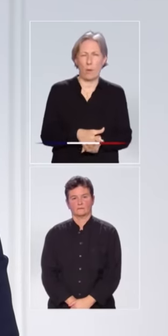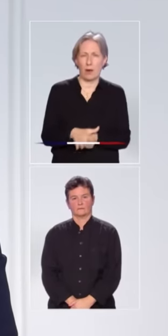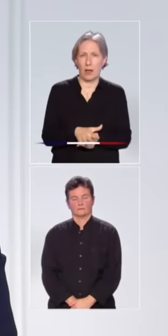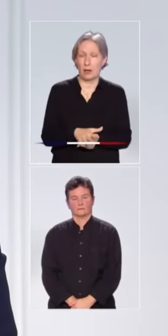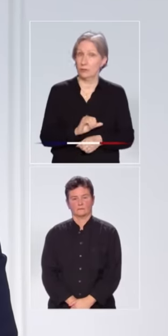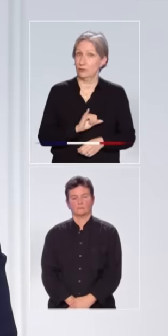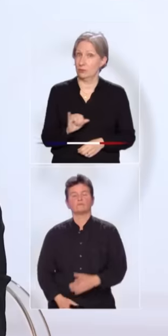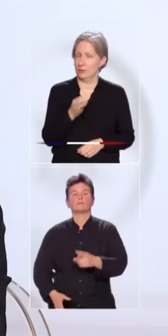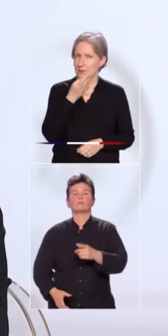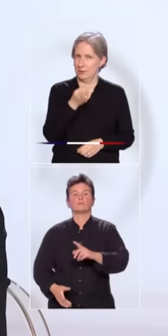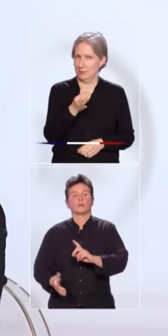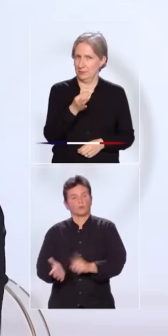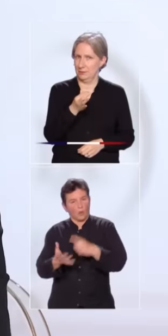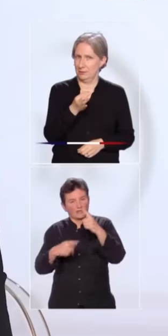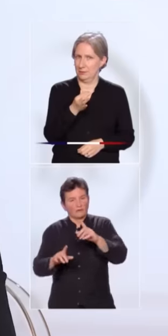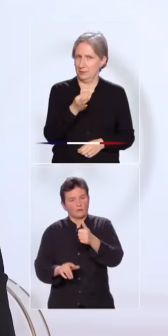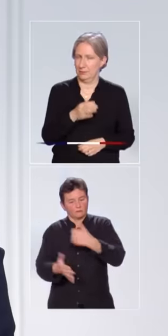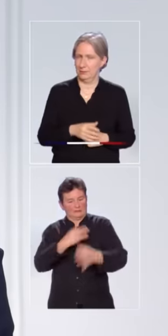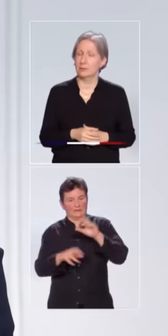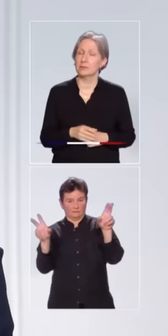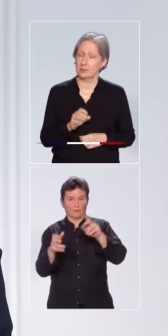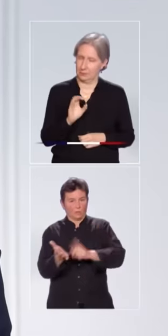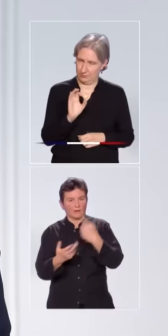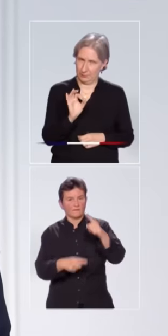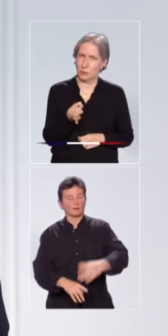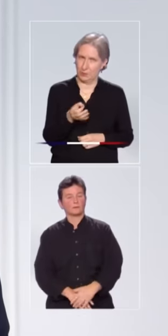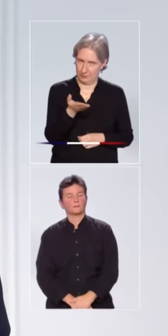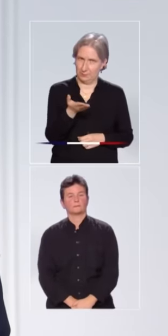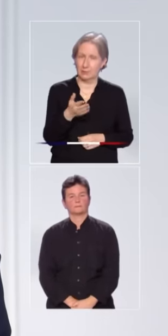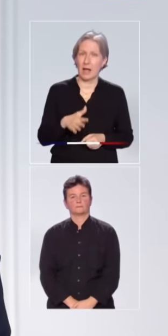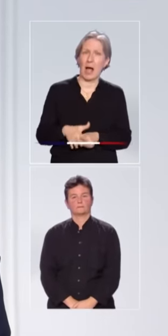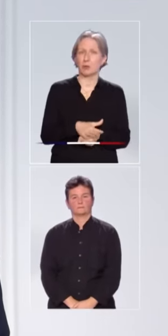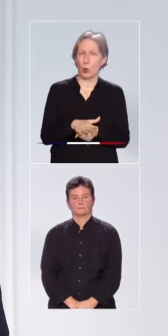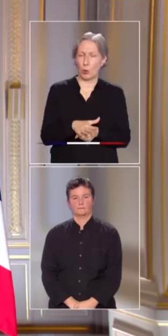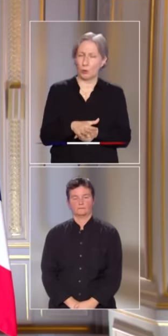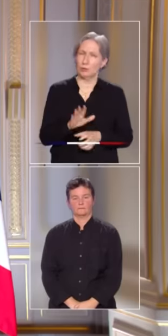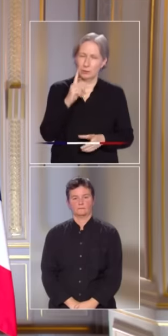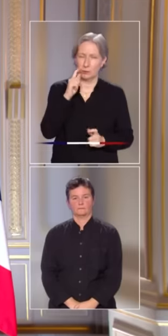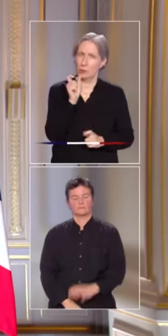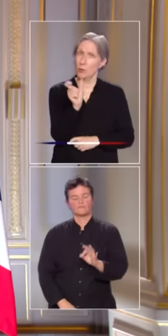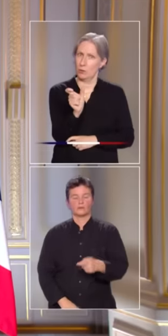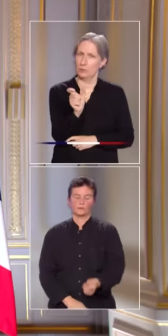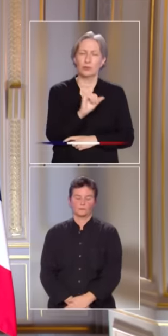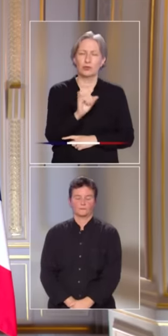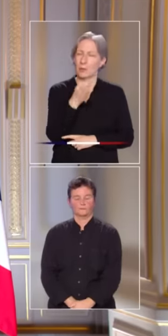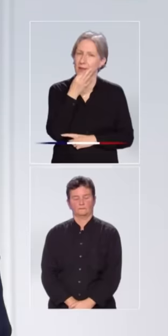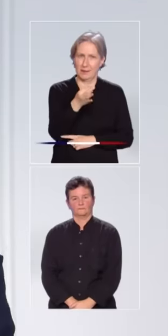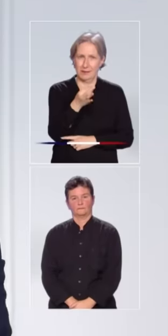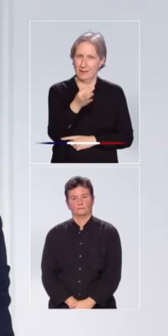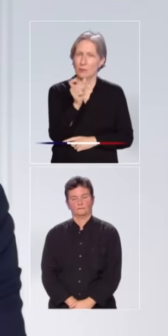La France le droit de se défendre, oui, c'est ce que vous aviez dit. Ouais. C'est exact. Et au départ. Mais absolu a une signification. Non, bien sûr. Et je n'ai jamais dit le mot